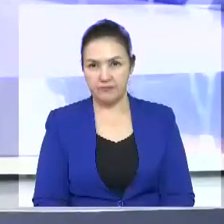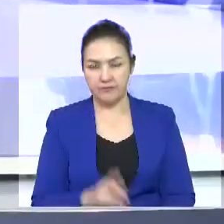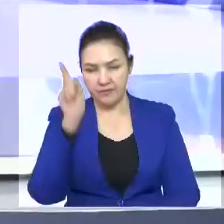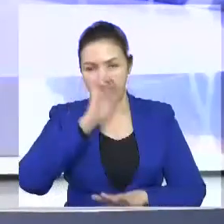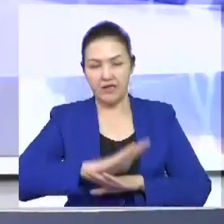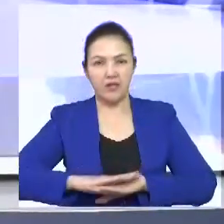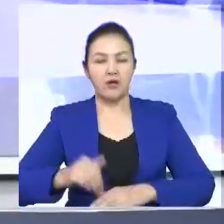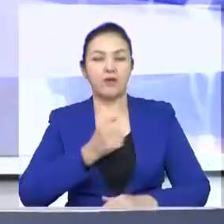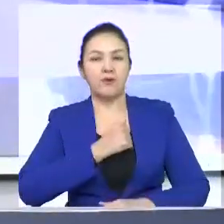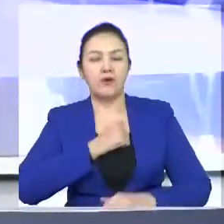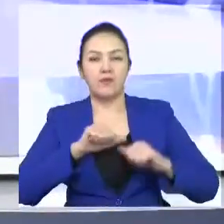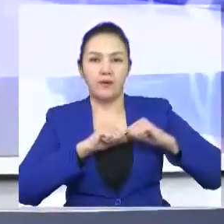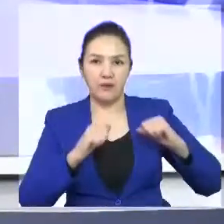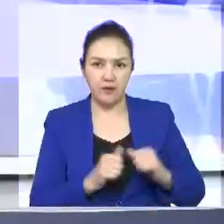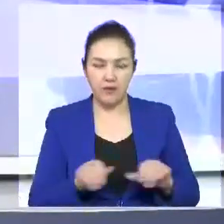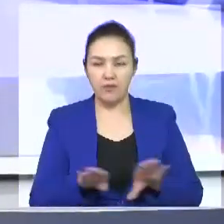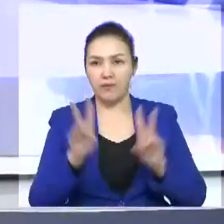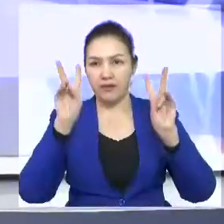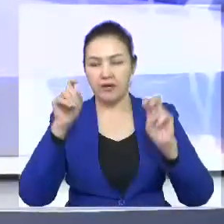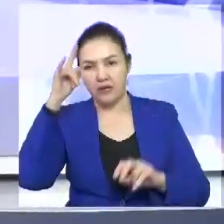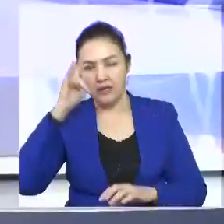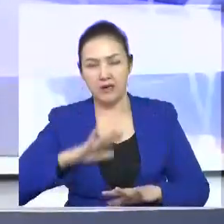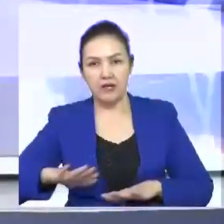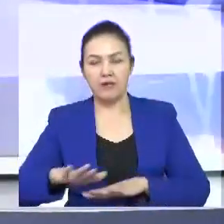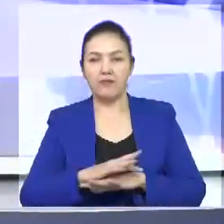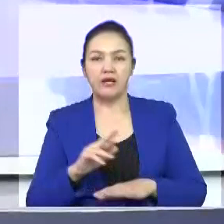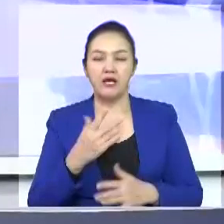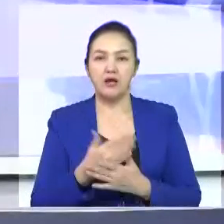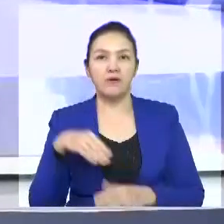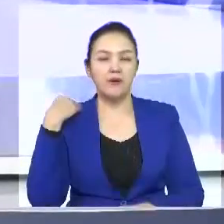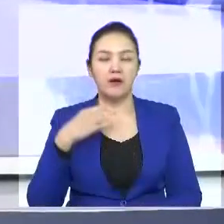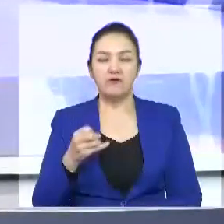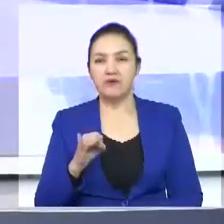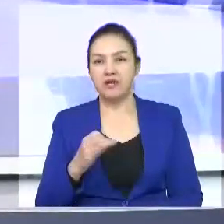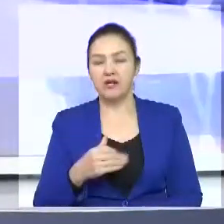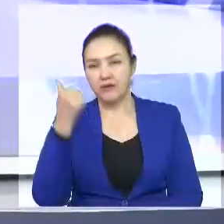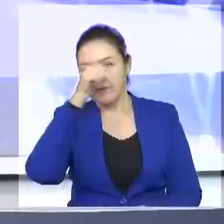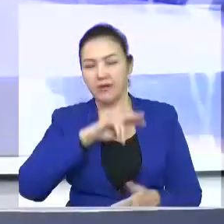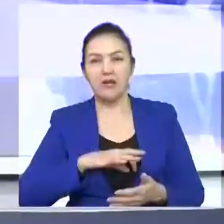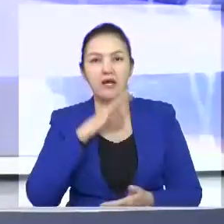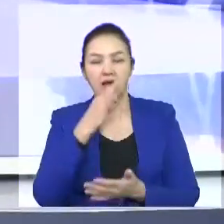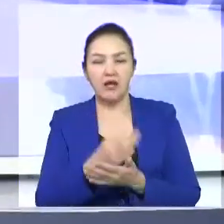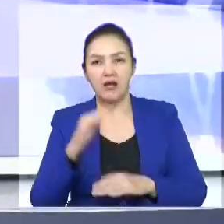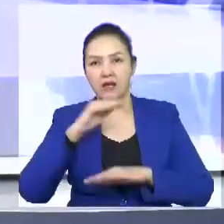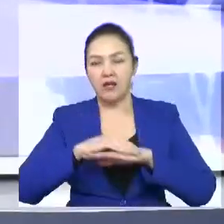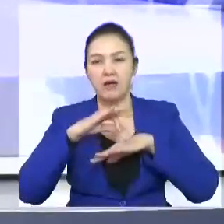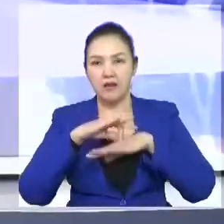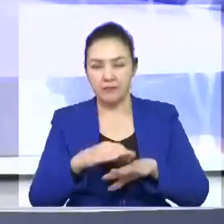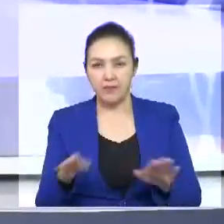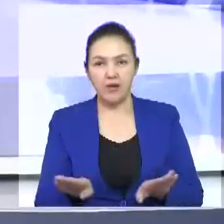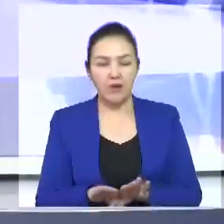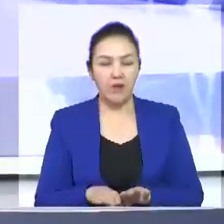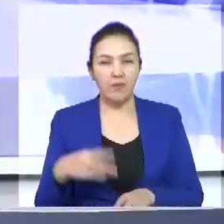Elim deyip soğukkan jüreğim, bugün osunday ataumen Kazakstan Kalkı Assambleyası'nın Aktive filialı şıldık esep beru keşin ötkizdi. Aytıp